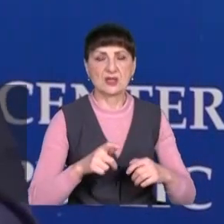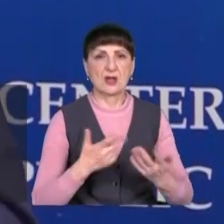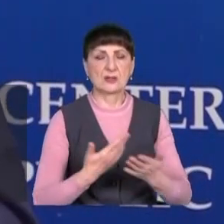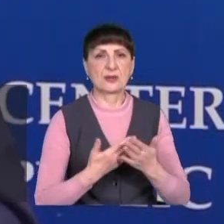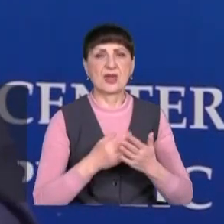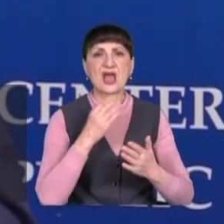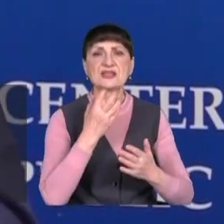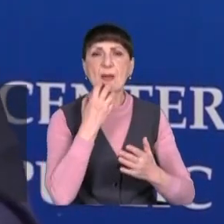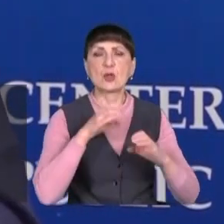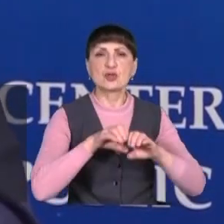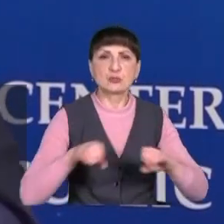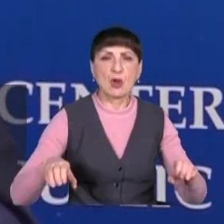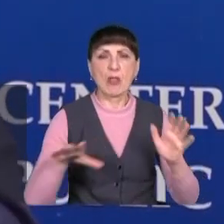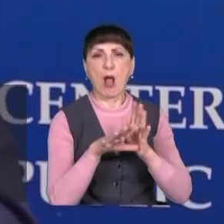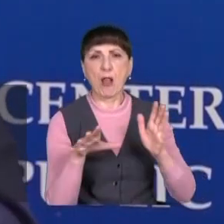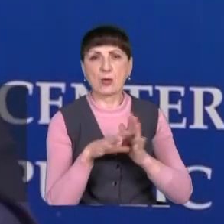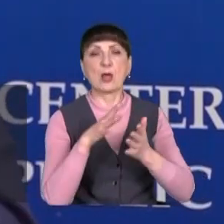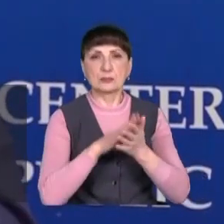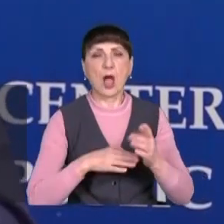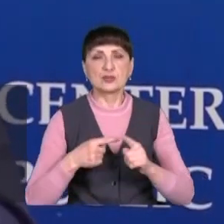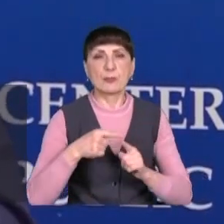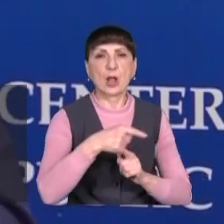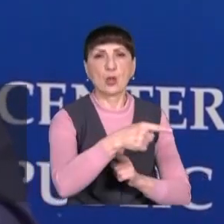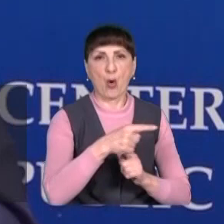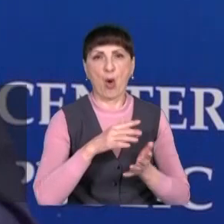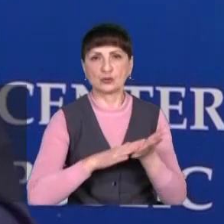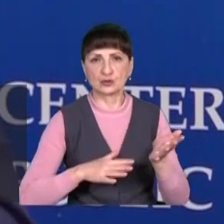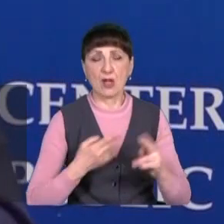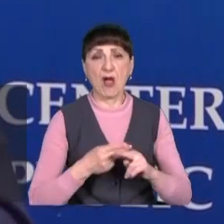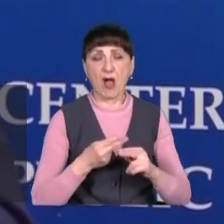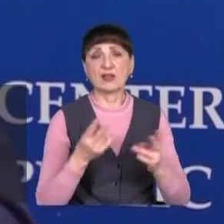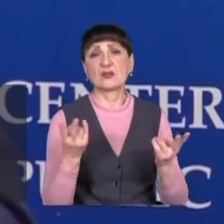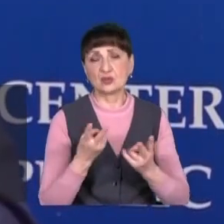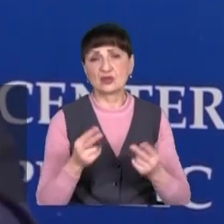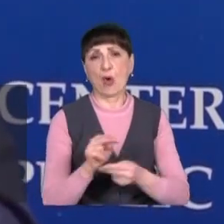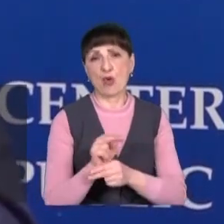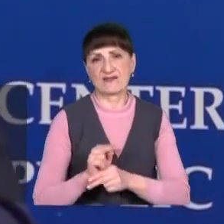теплоснабжения, электроснабжения дальше продолжить. А это требует корректировки.